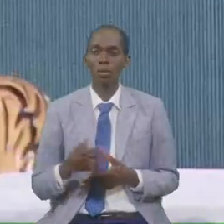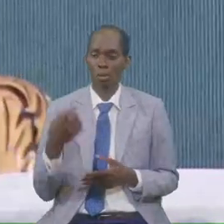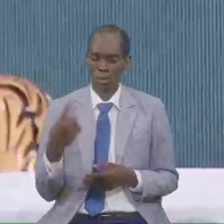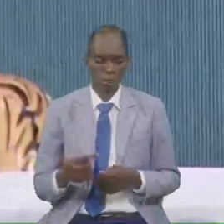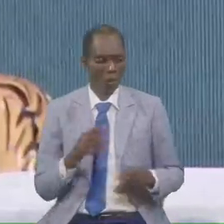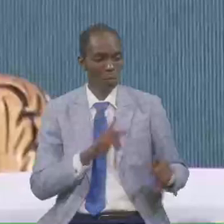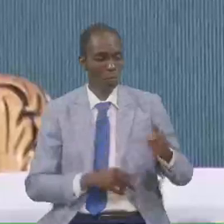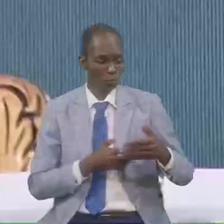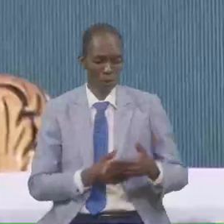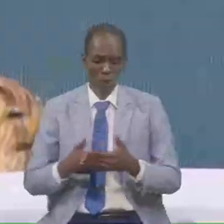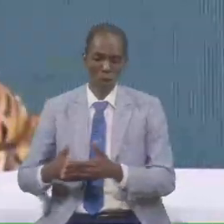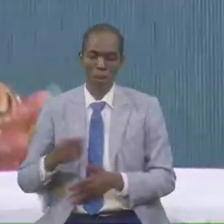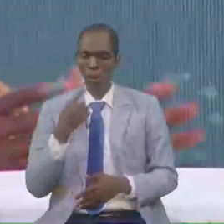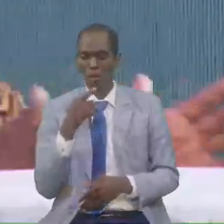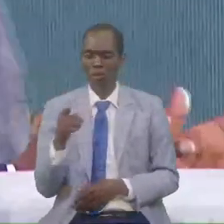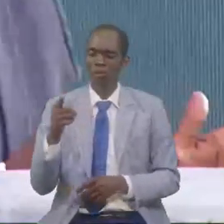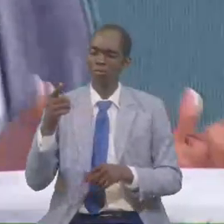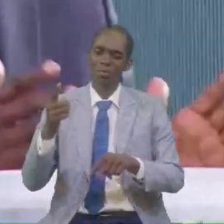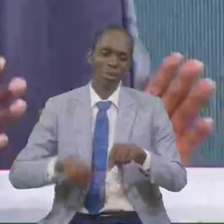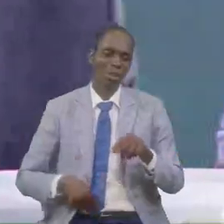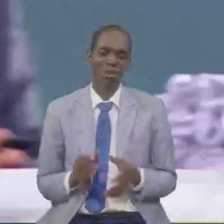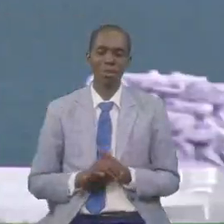Les voisins ont dit, tu ne peux pas.